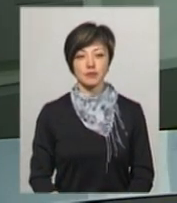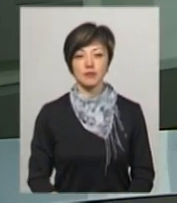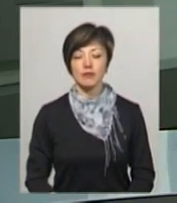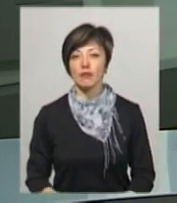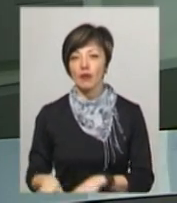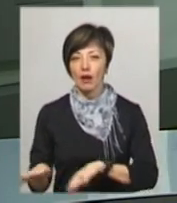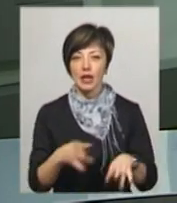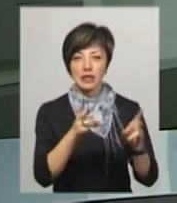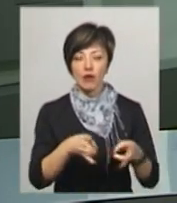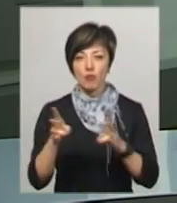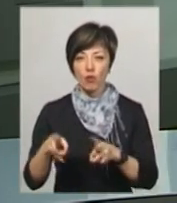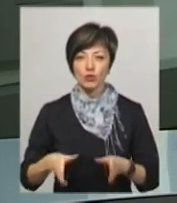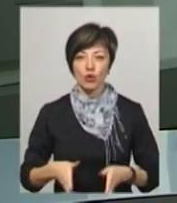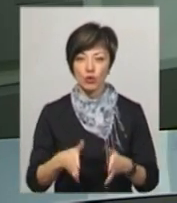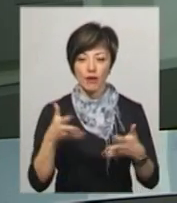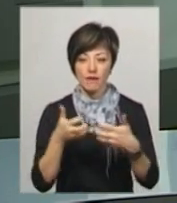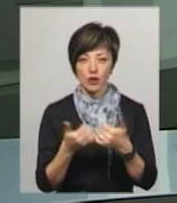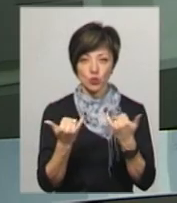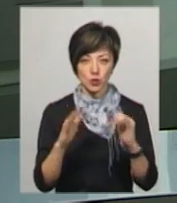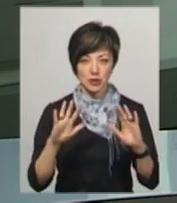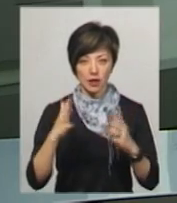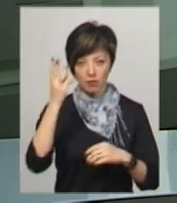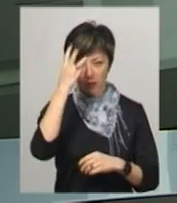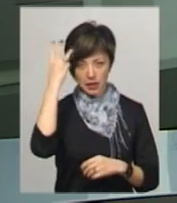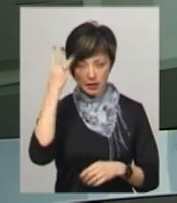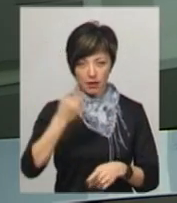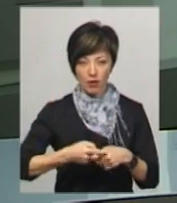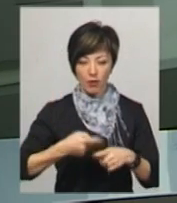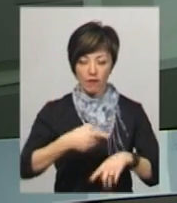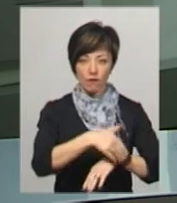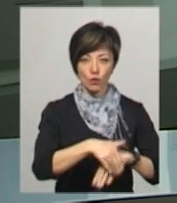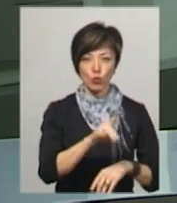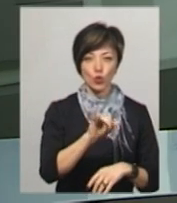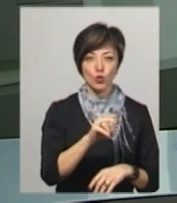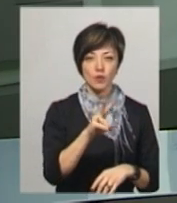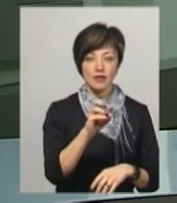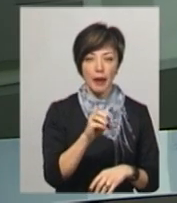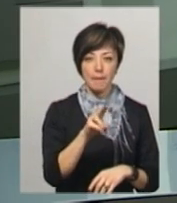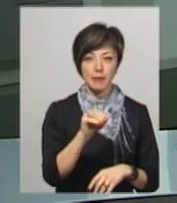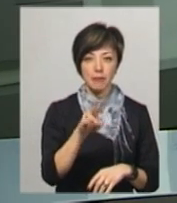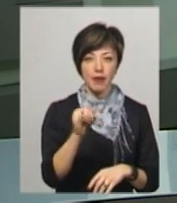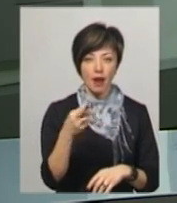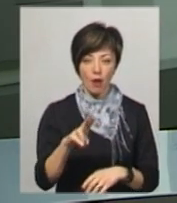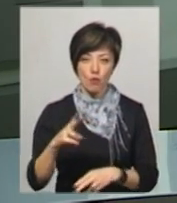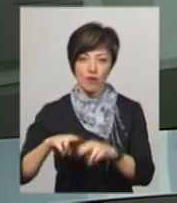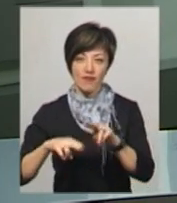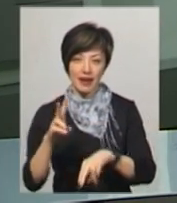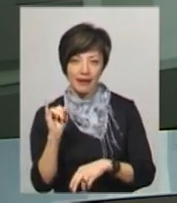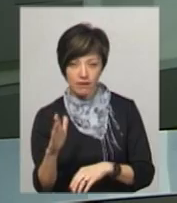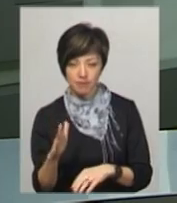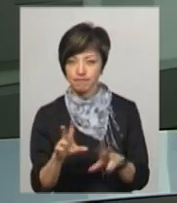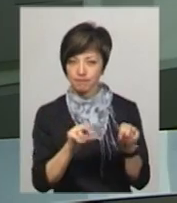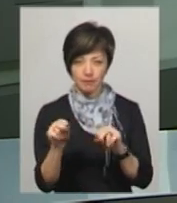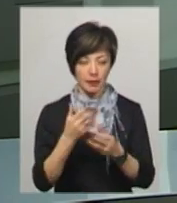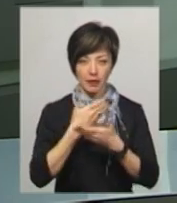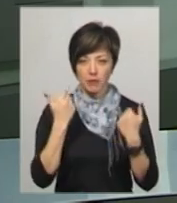Травмованих у дорожньо-транспортній пригоді, що сталося сьогодні у Хмельницькому на перехресті вулиць Проскурівського підпілля та будівельників, немає. Про це